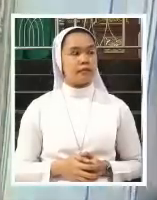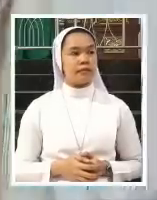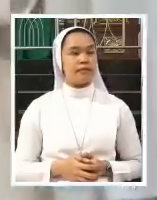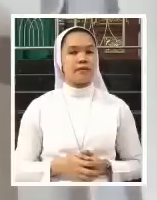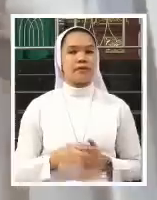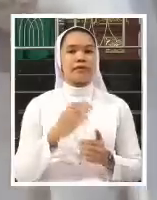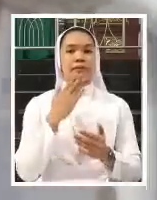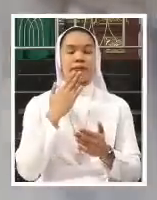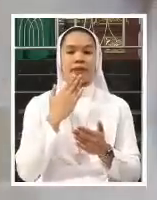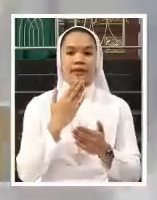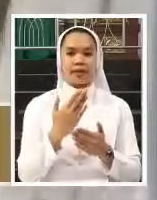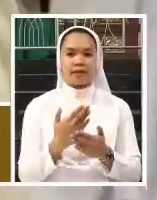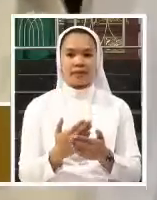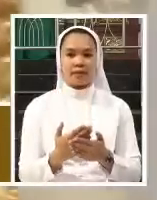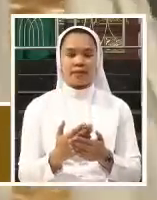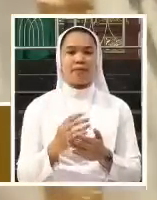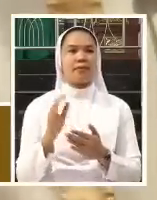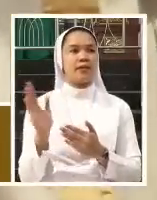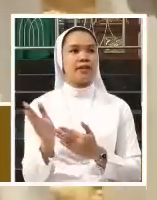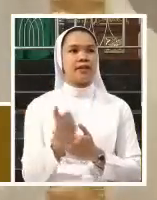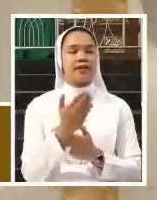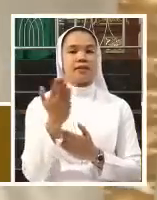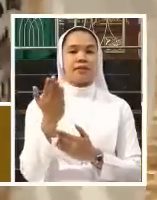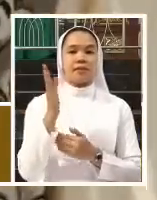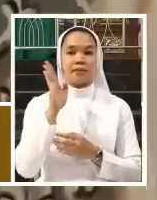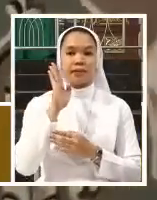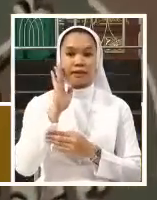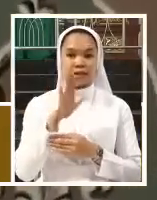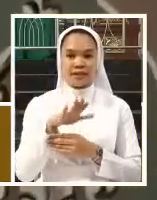Diyos marahay naga sa indong gabos, mga tugang.